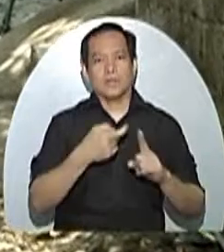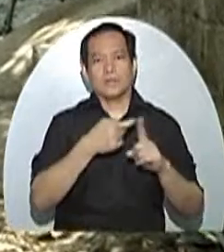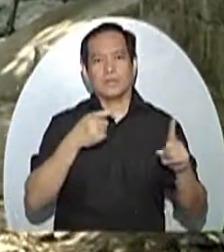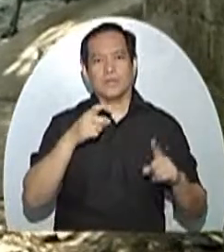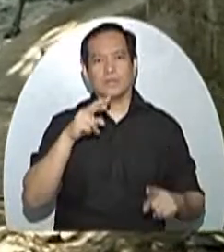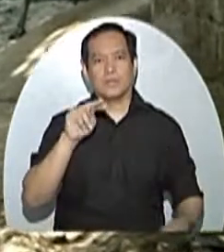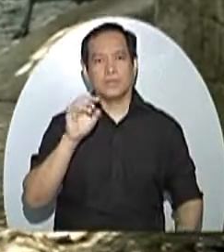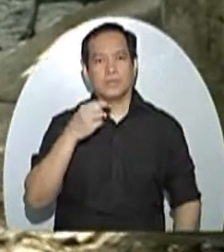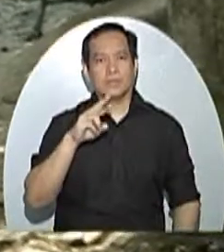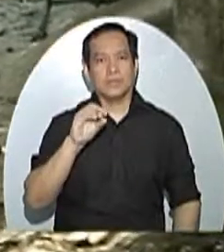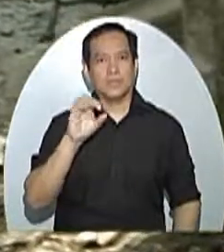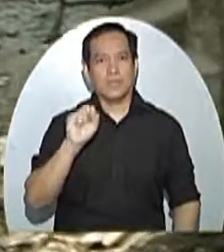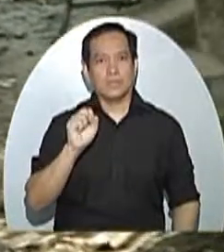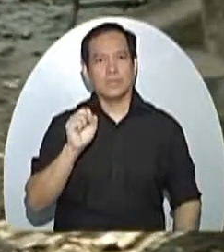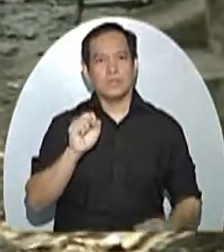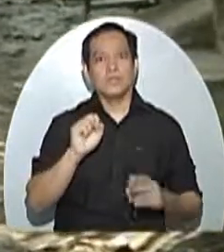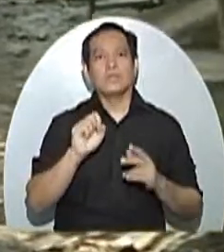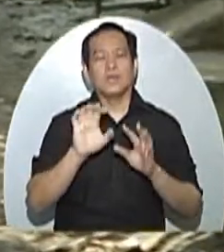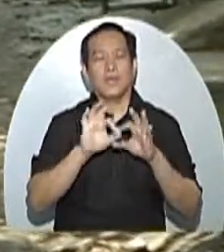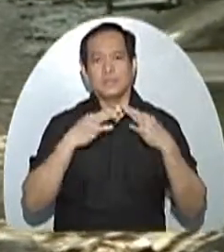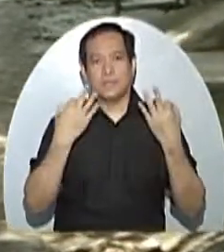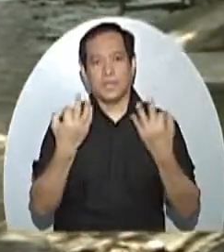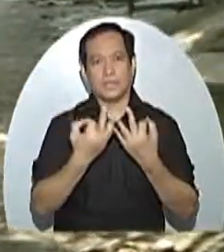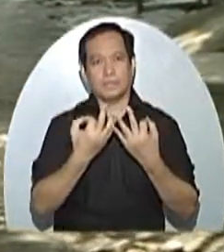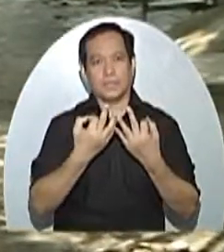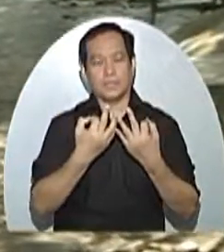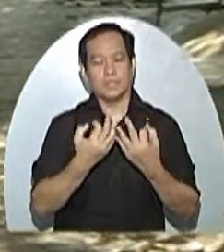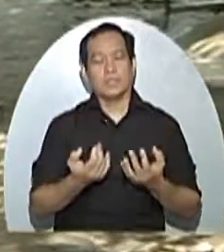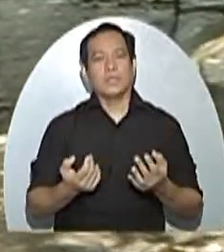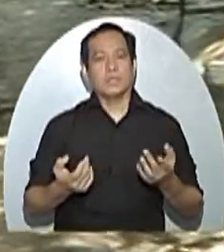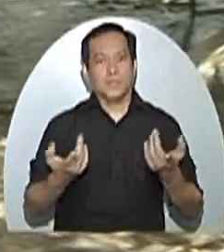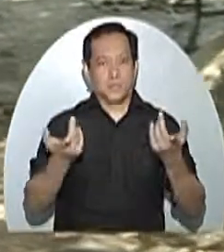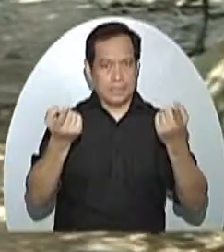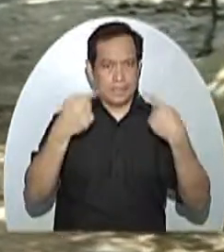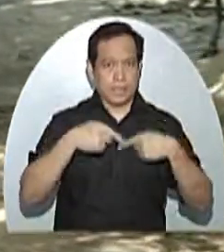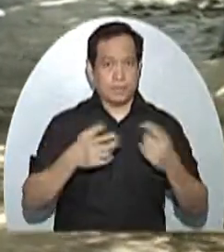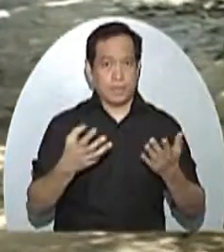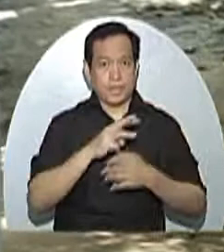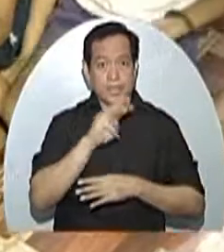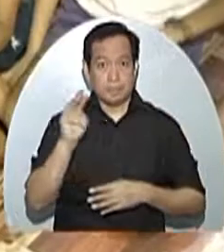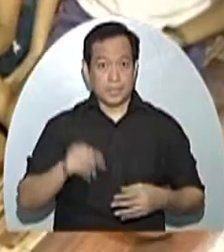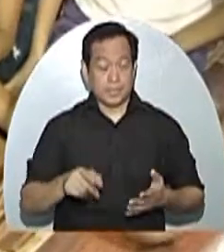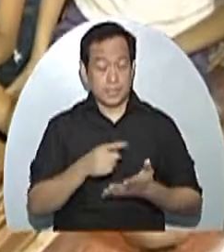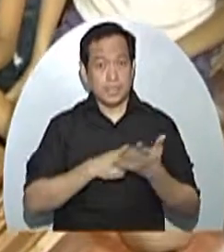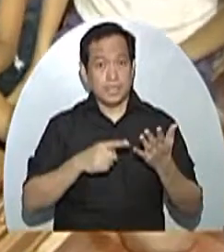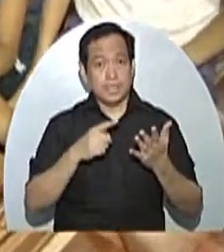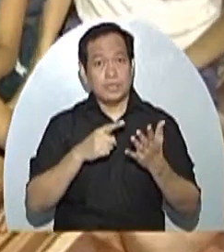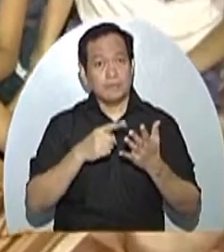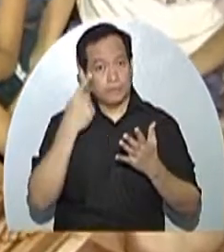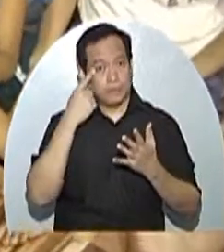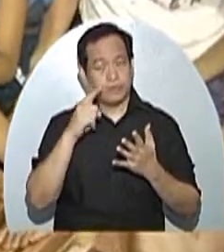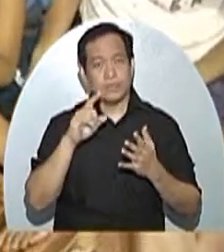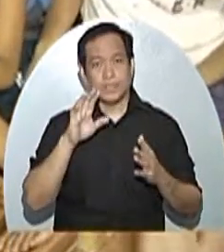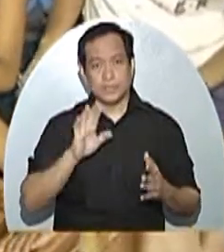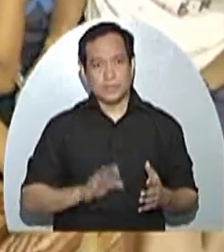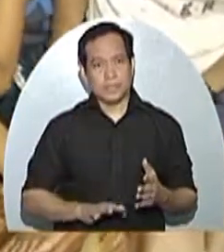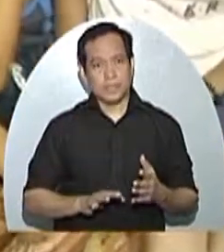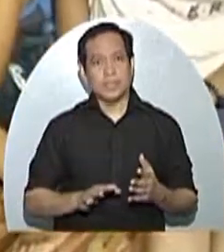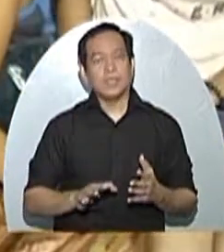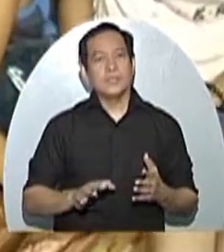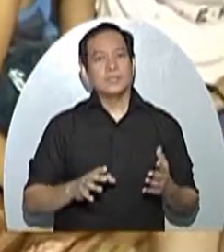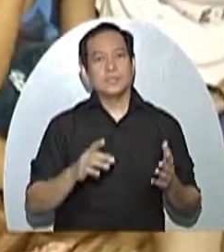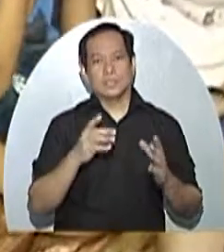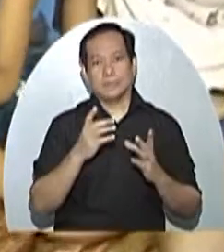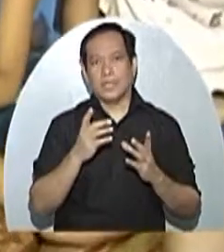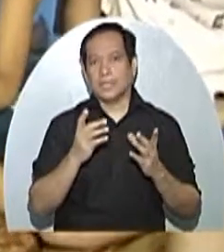Tubong negros ang pamilya ni na Karen Cahilig. Napilitan lumuwas sa Maynila ang pamilya para may paggambot ang may sakit na